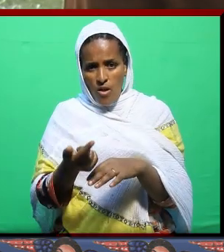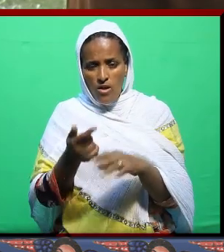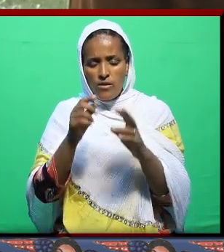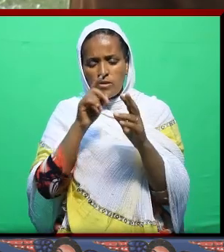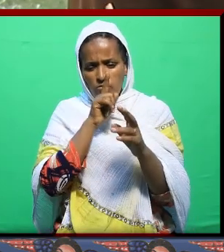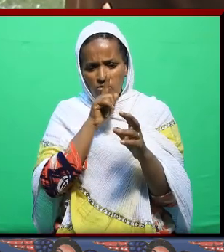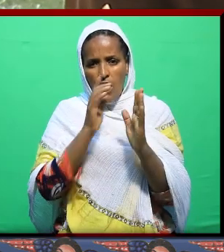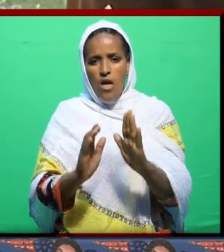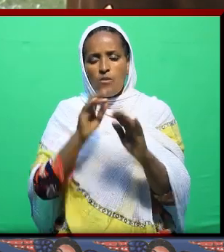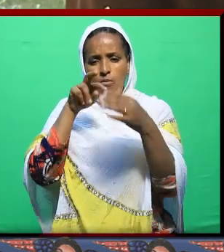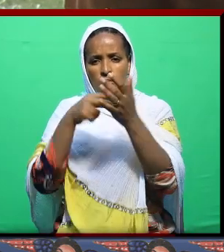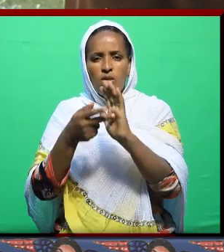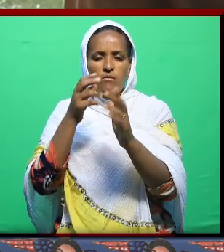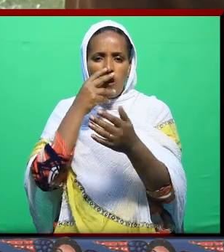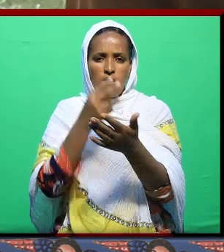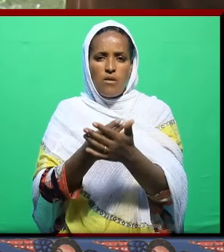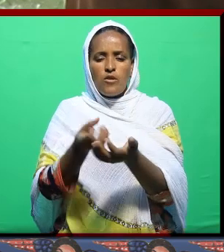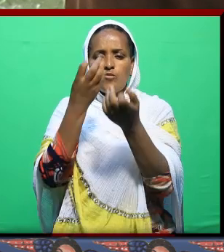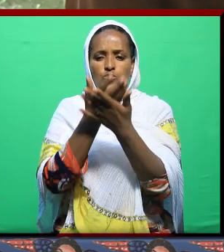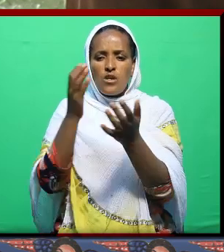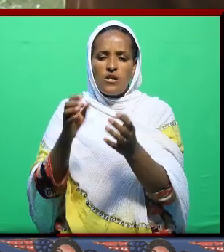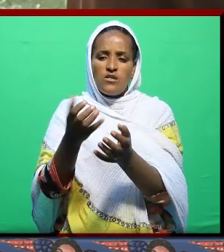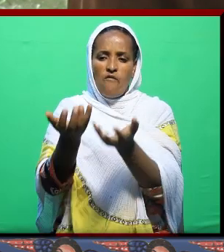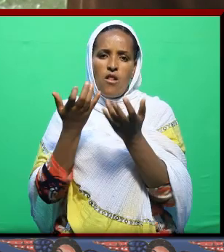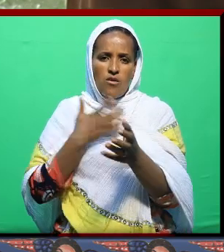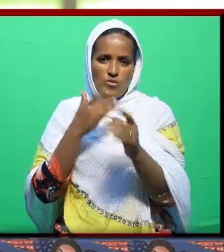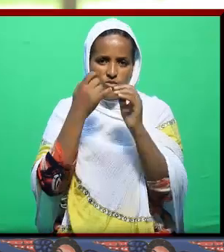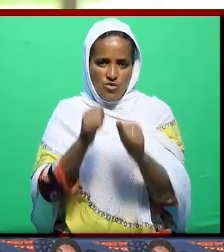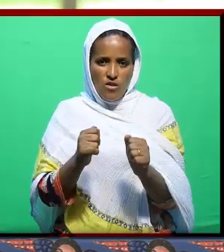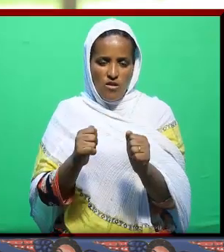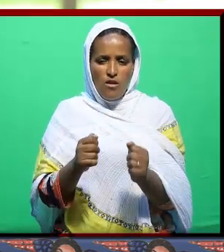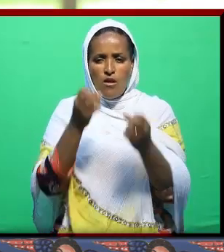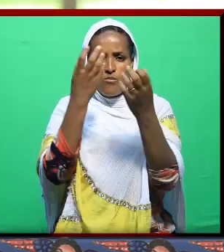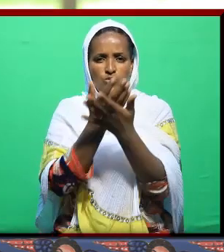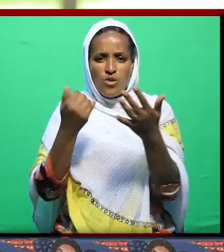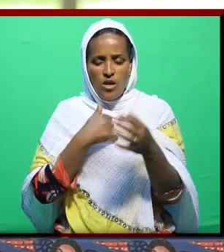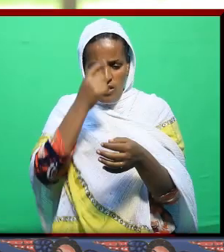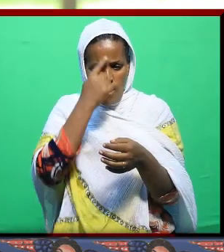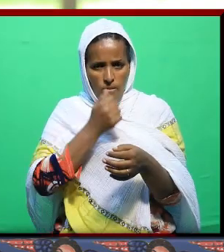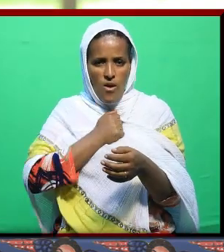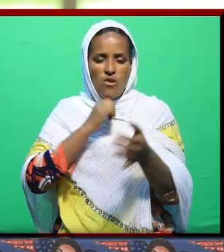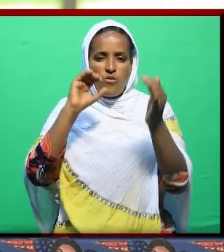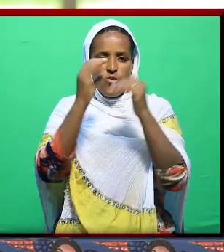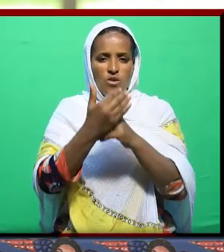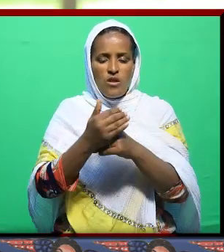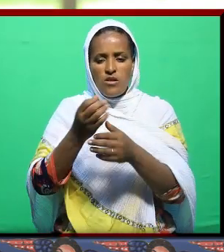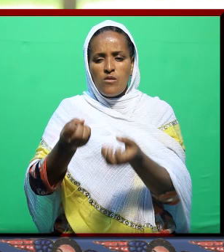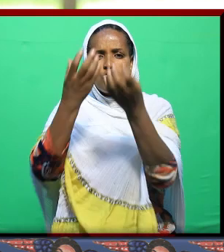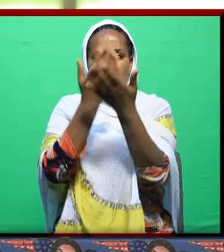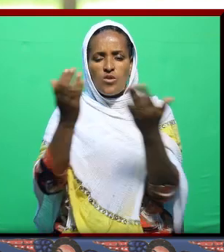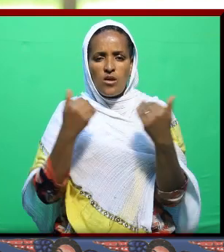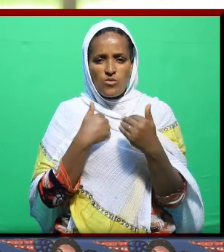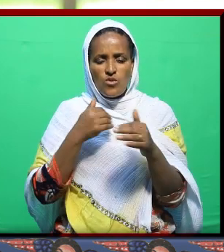መባል እጅግ መልካም ነው ጭምት ነው ከተባለ ለብዙ ነገር ተፈላጊ ይሆናል ለብዙ ነገር ታማኝ ይሆናል